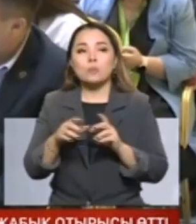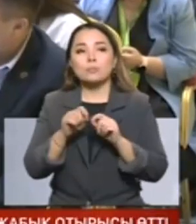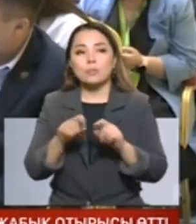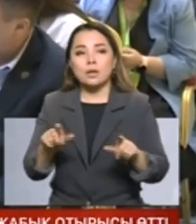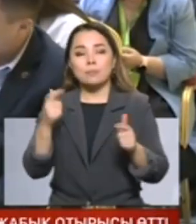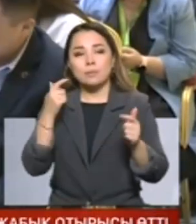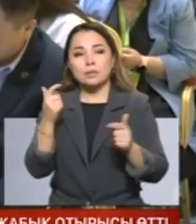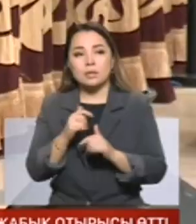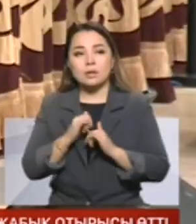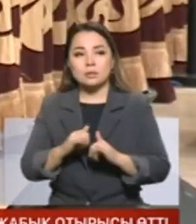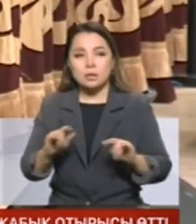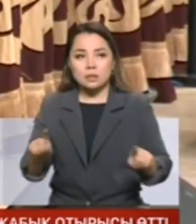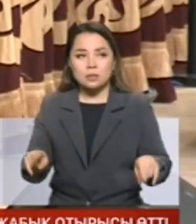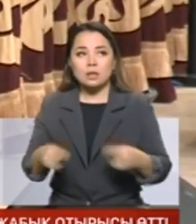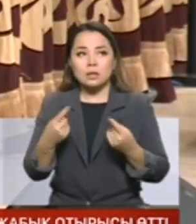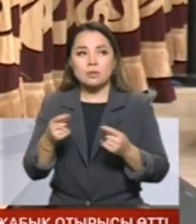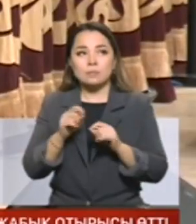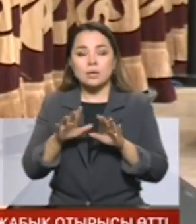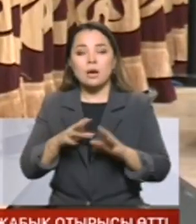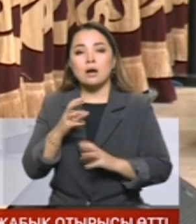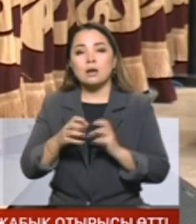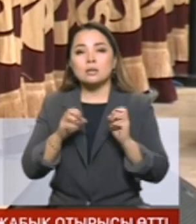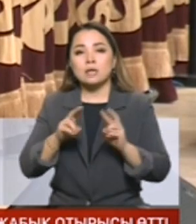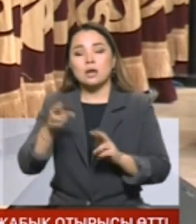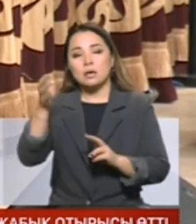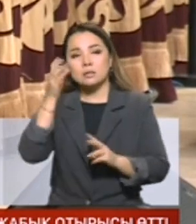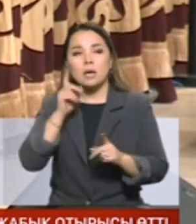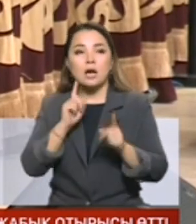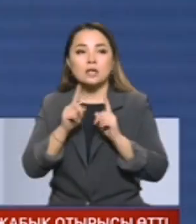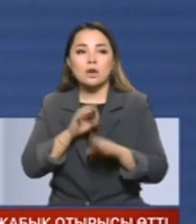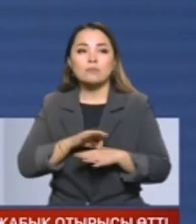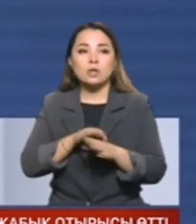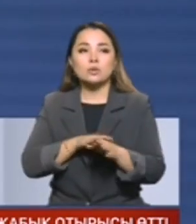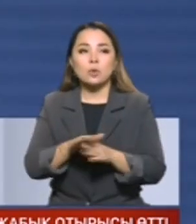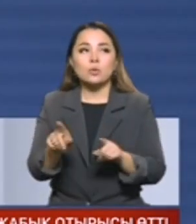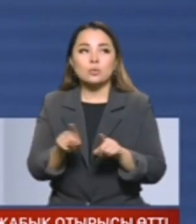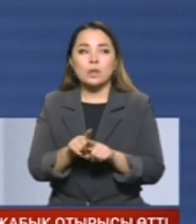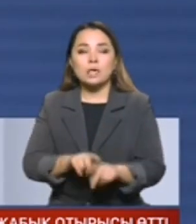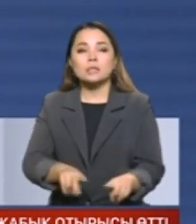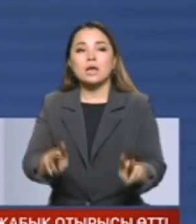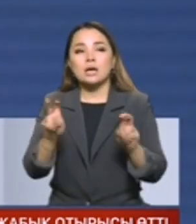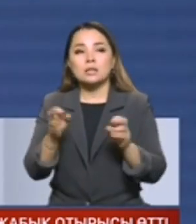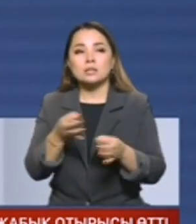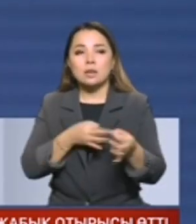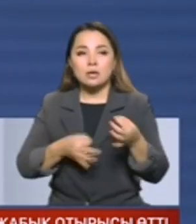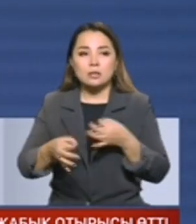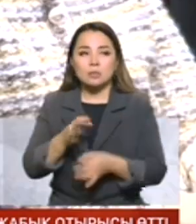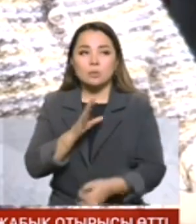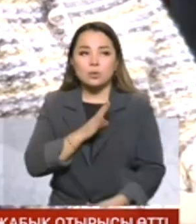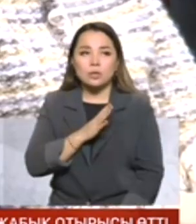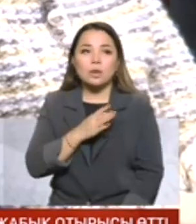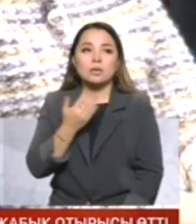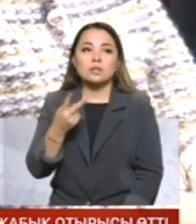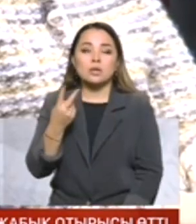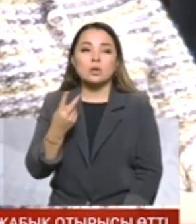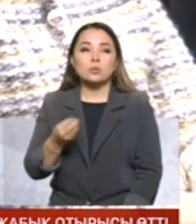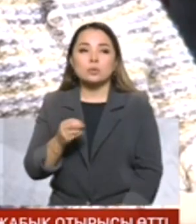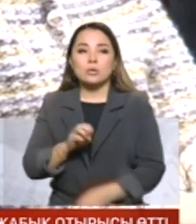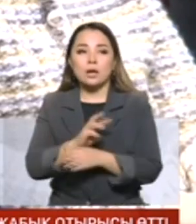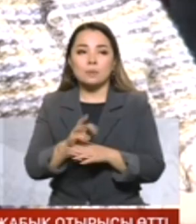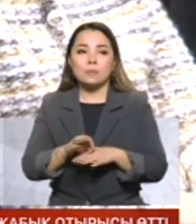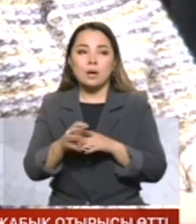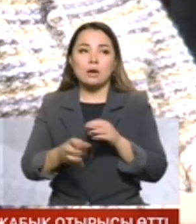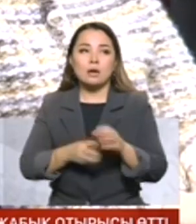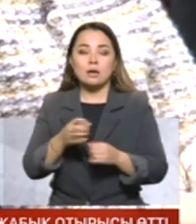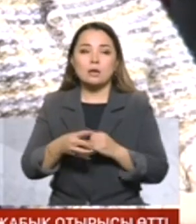мектептерінің білімін арттыру мақсатында өтіп жатқан халықаралық ғылыми конференцияда осы тақырып кеңінен қозғалды. Екі күнді қамтыған